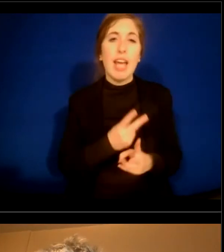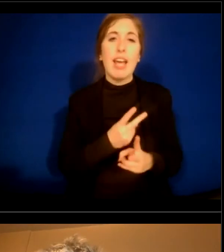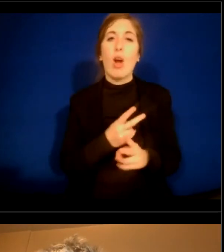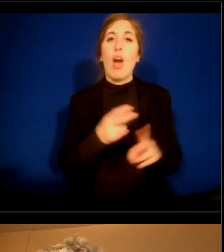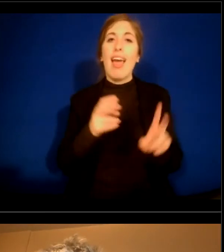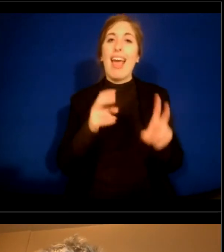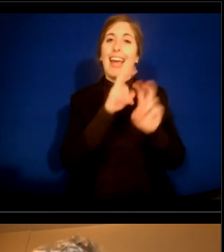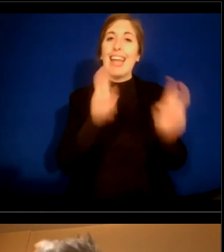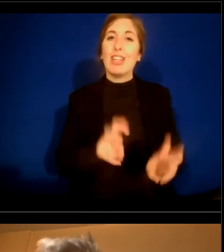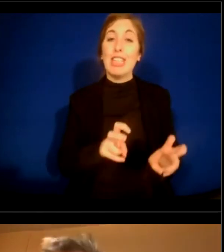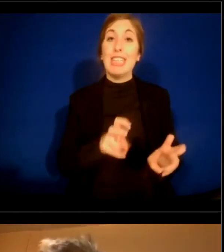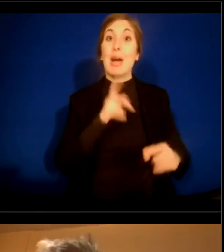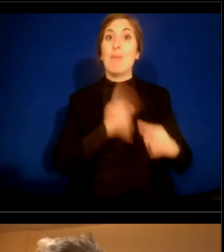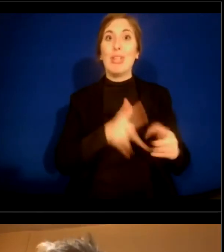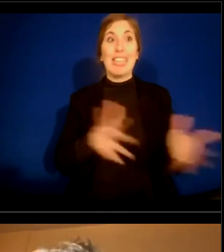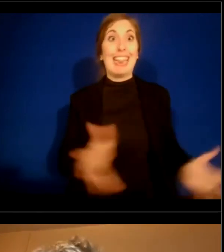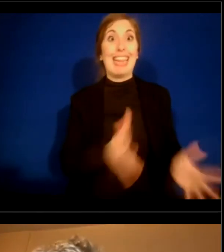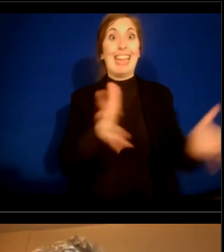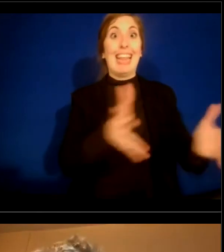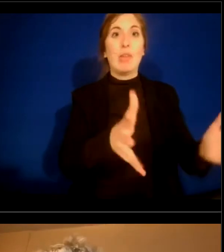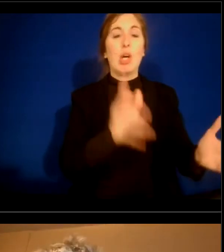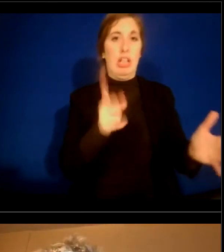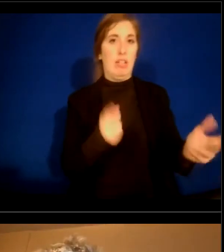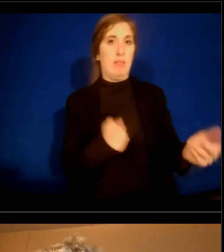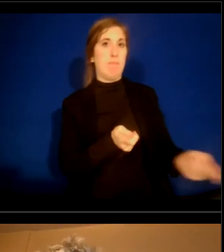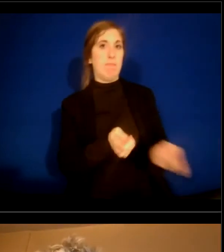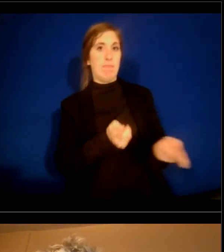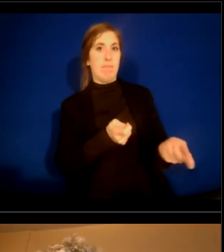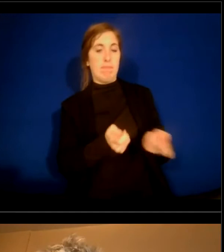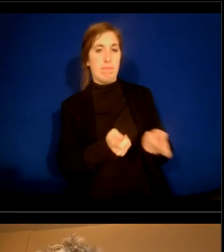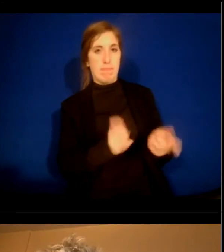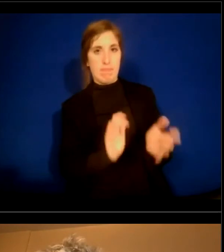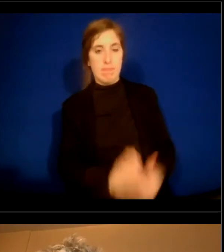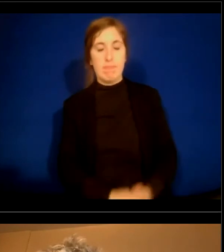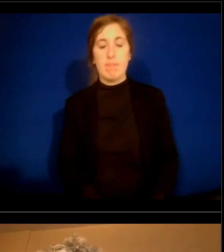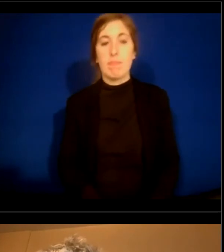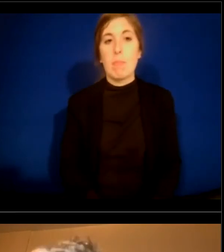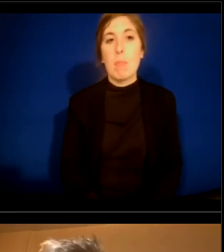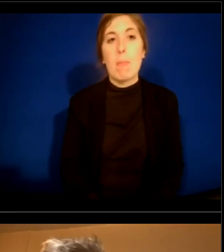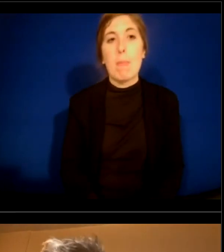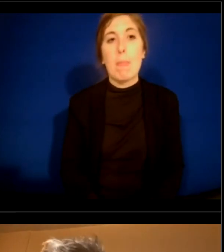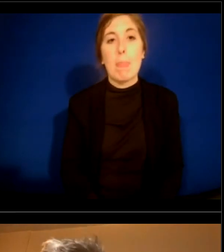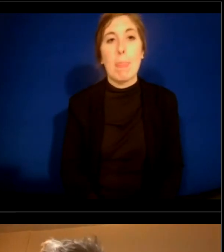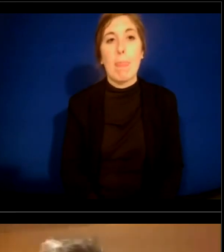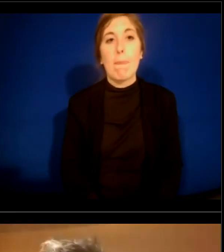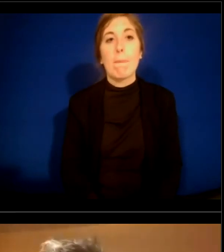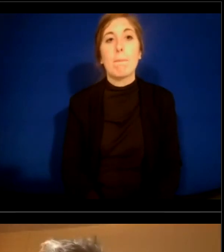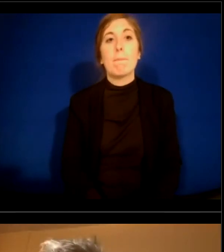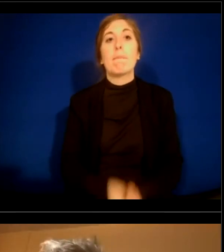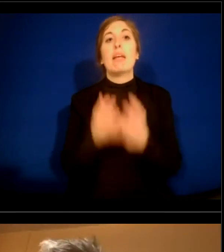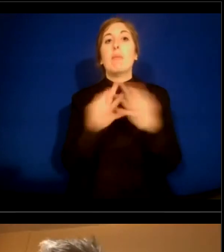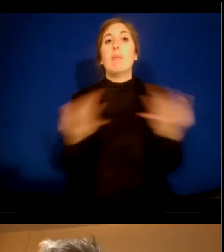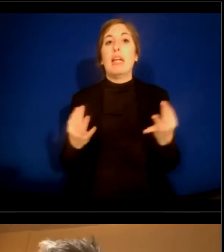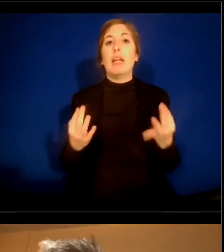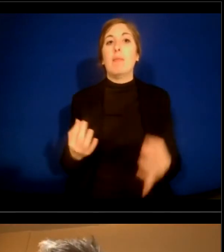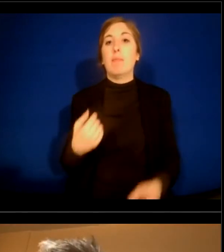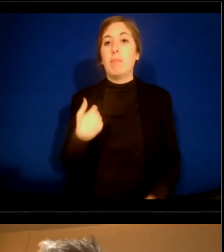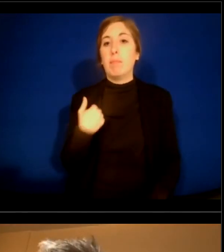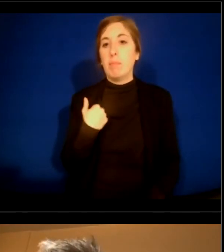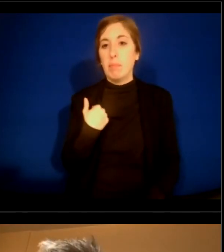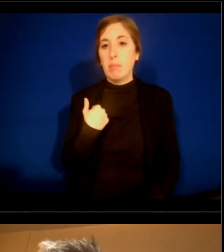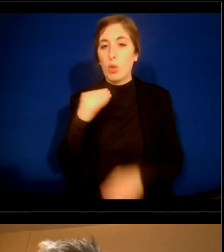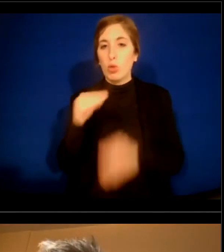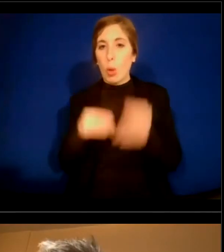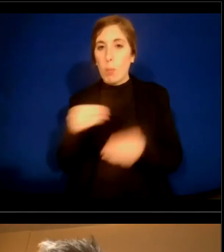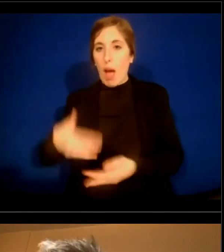Nella vicinanza, no? E quindi dicevo che ringrazio i partecipanti perché mi rendo conto che anche un momento in cui se ne parla tanto e credo